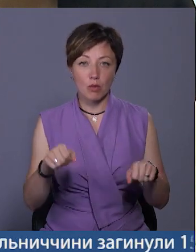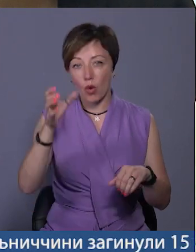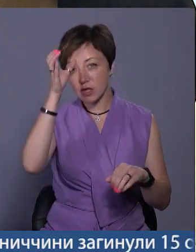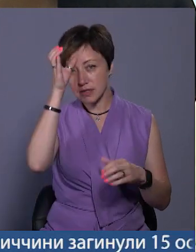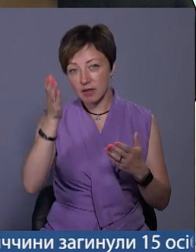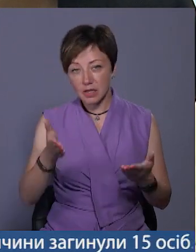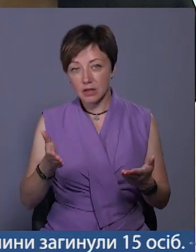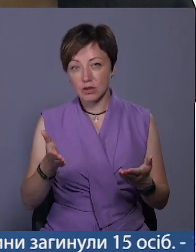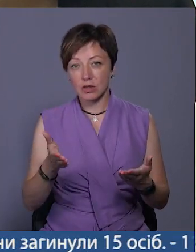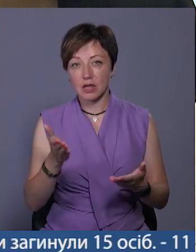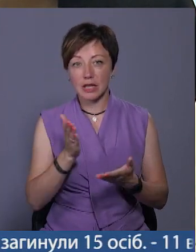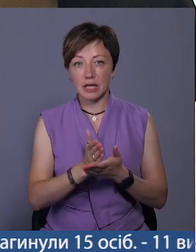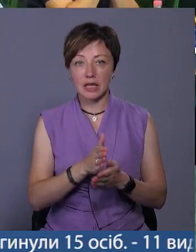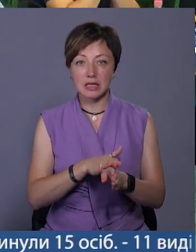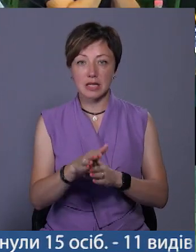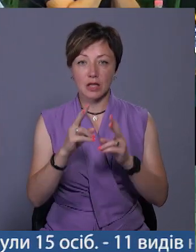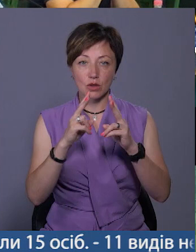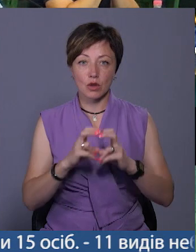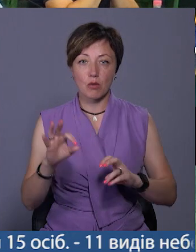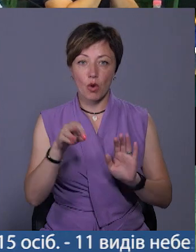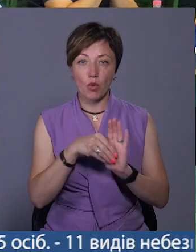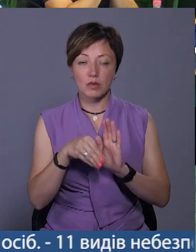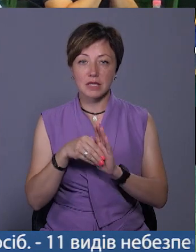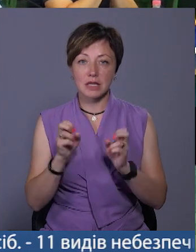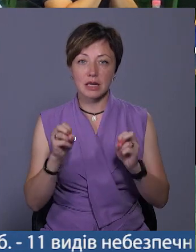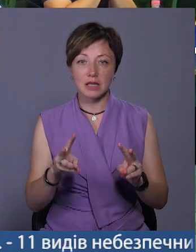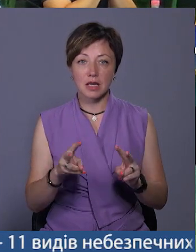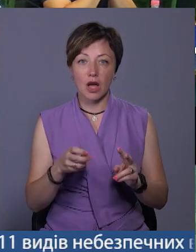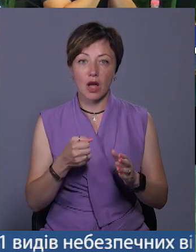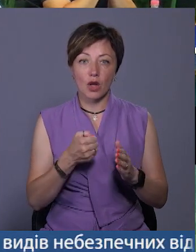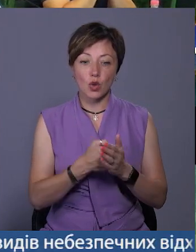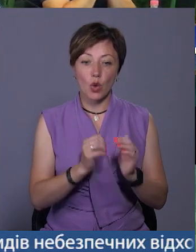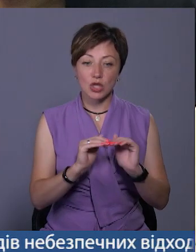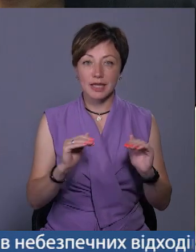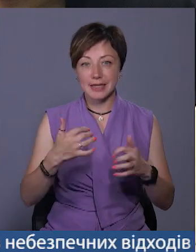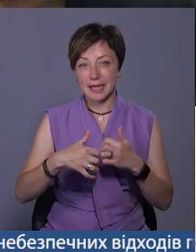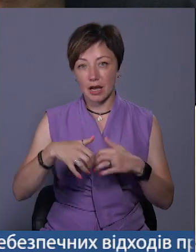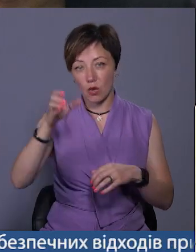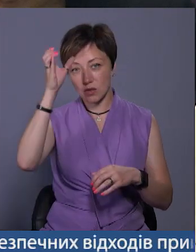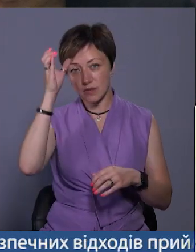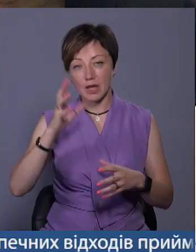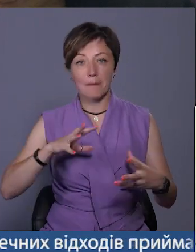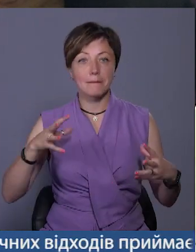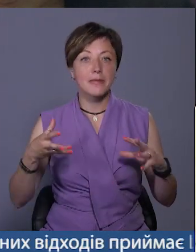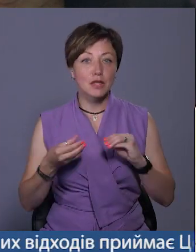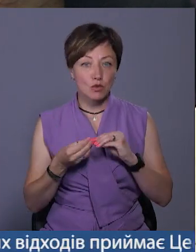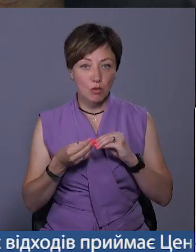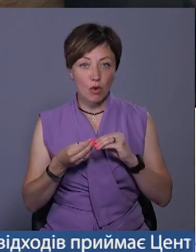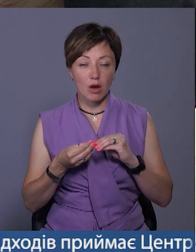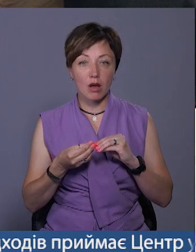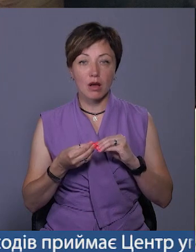освіту, бо є ціле дослідження, наприклад, про корупційні ризики там дошкільній і середній освіті. Як підсумок,